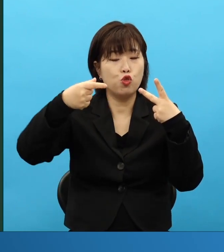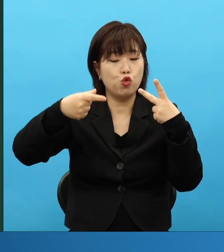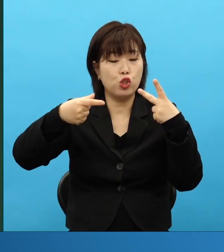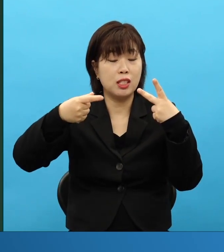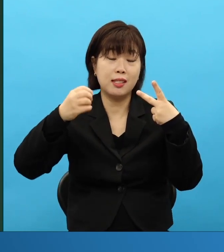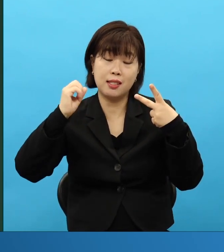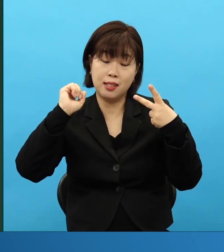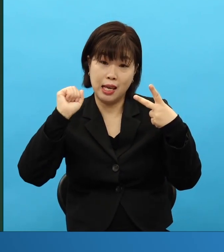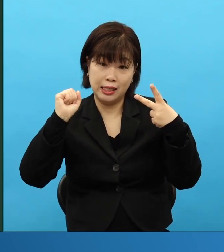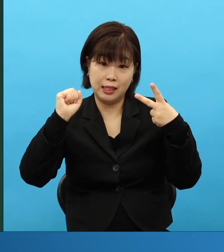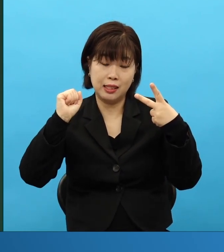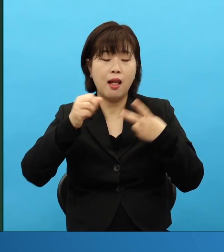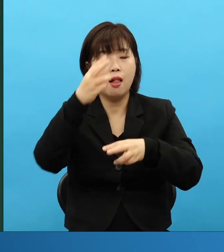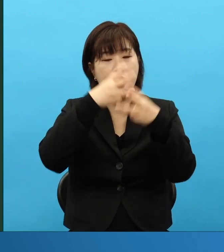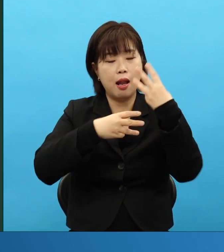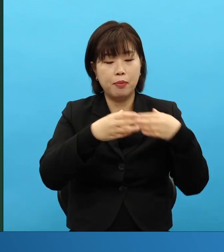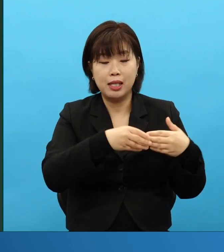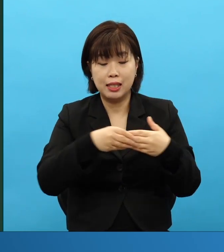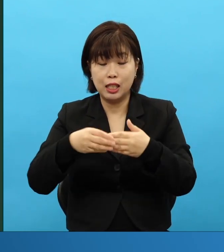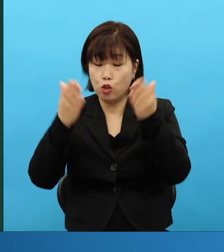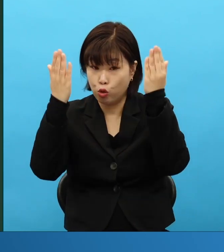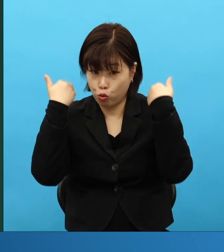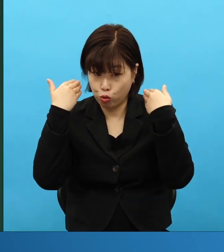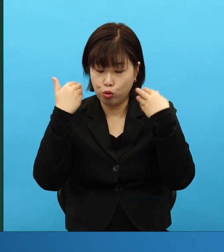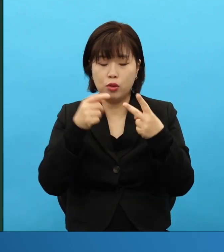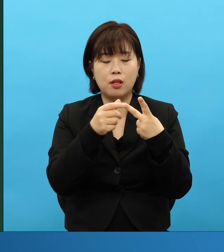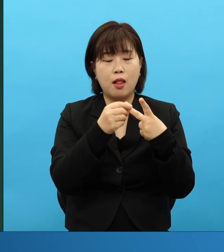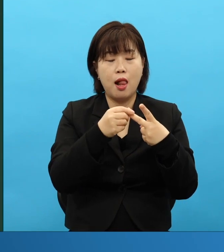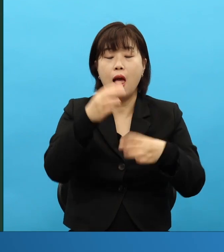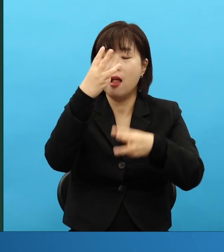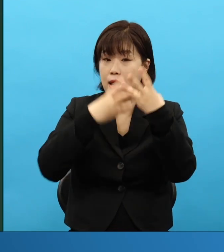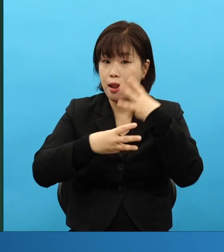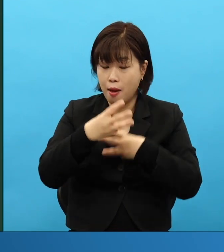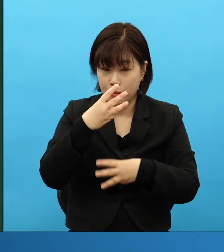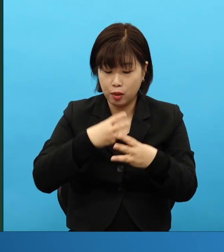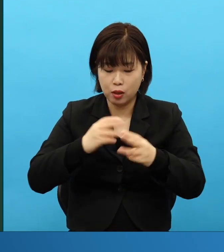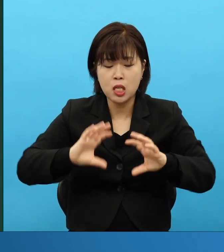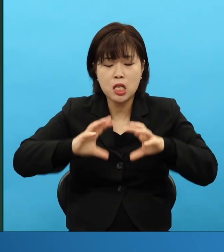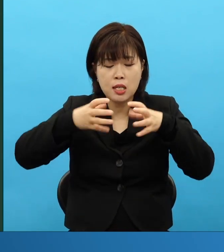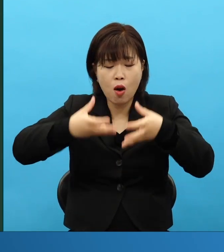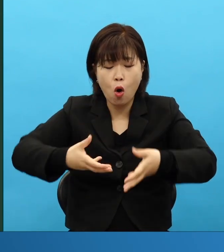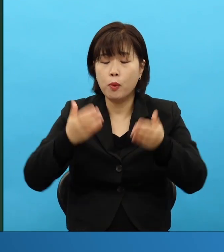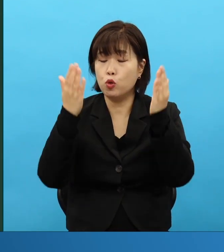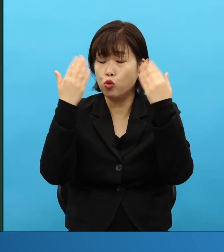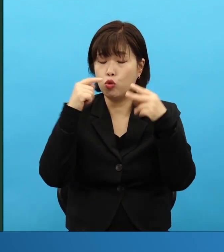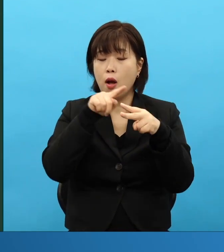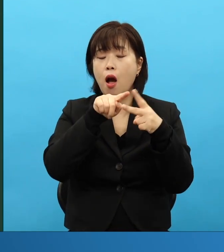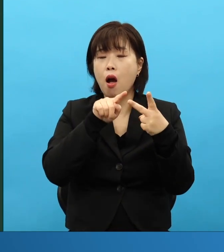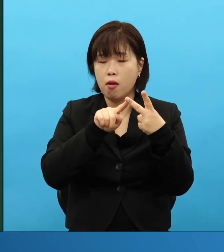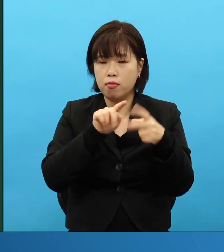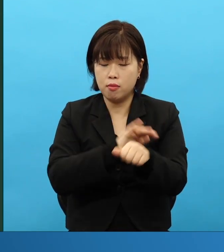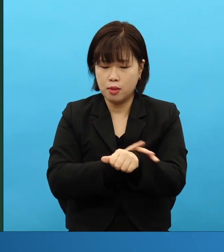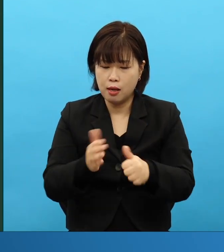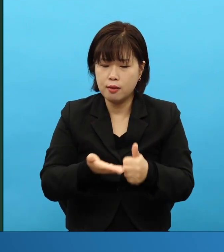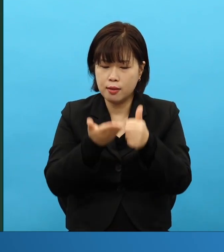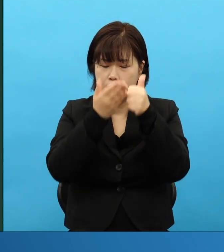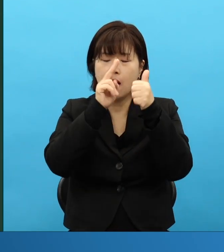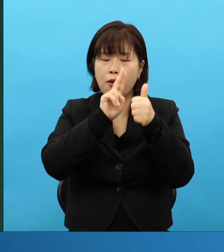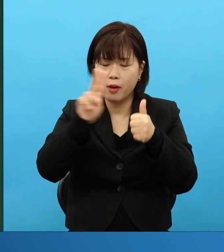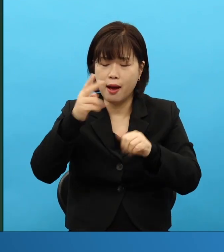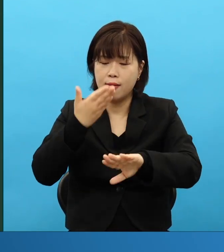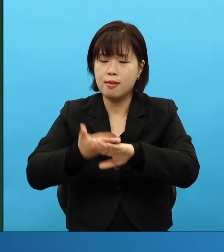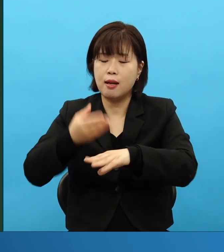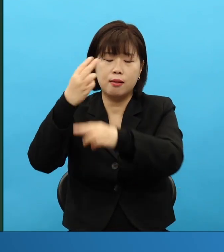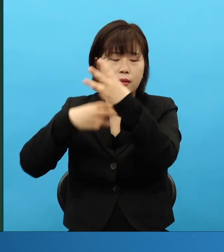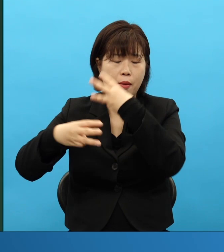those teams 그래야 well. 다른 렘넌트와 소통이 가능합니다. Only then we'll be able to communicate with other remnants. 그래서 렘넌트